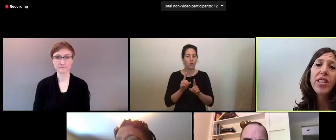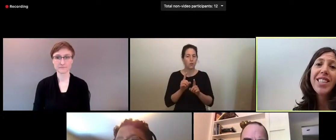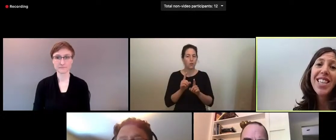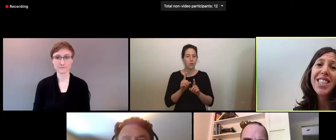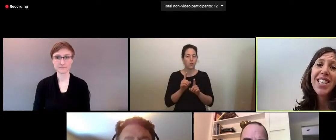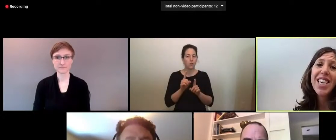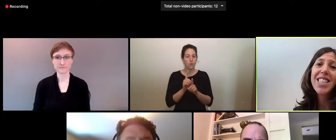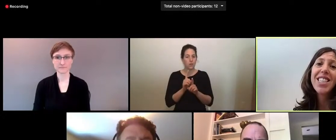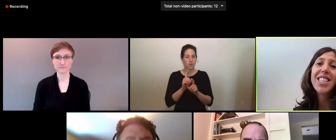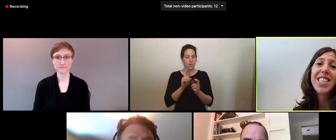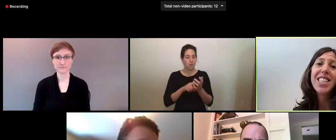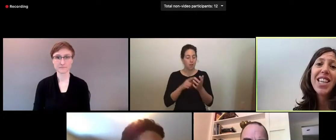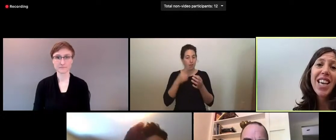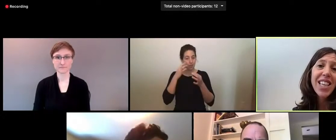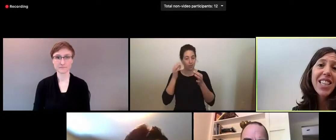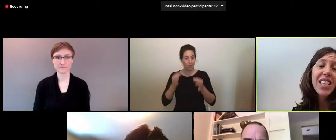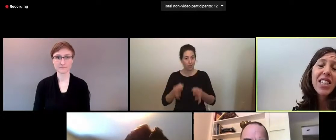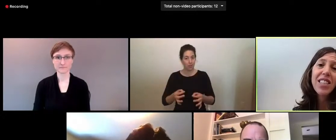au moment de décider